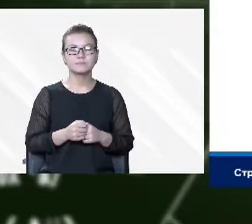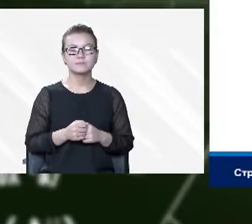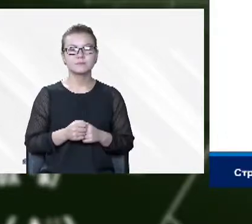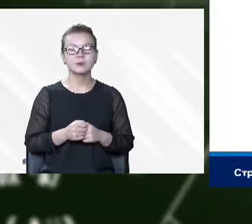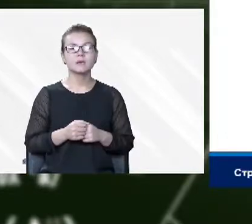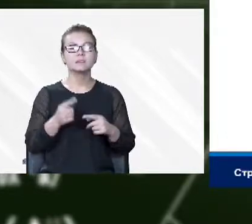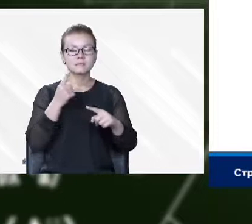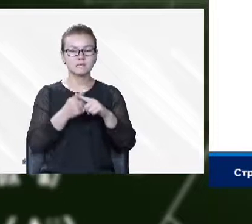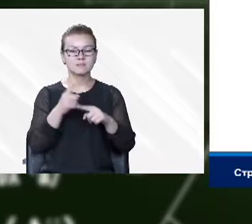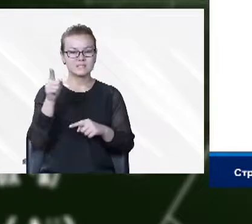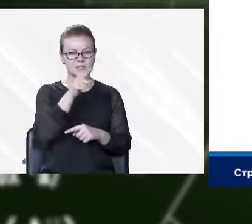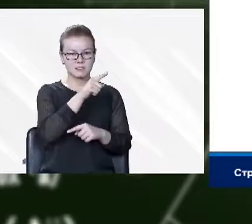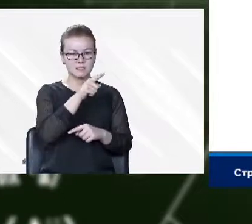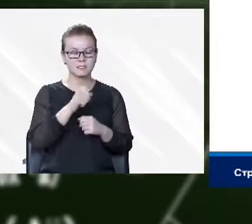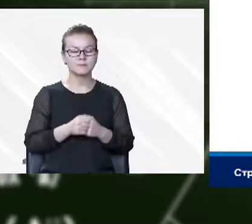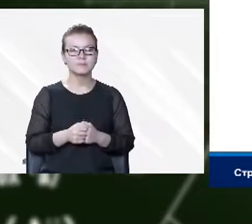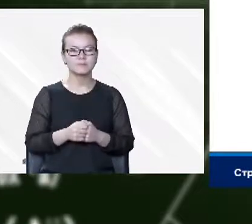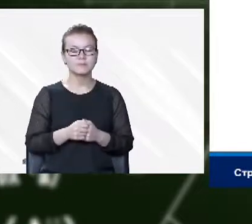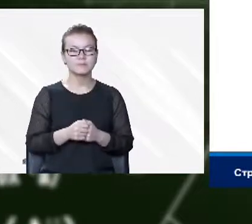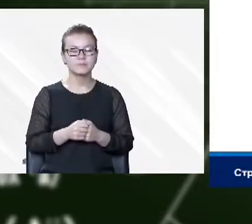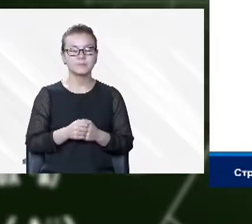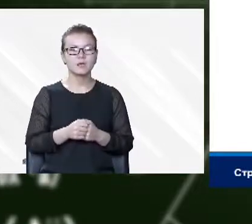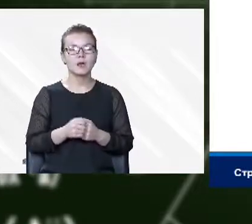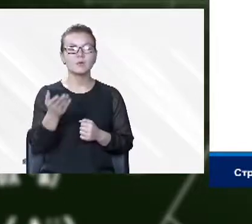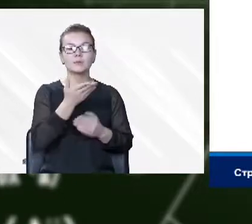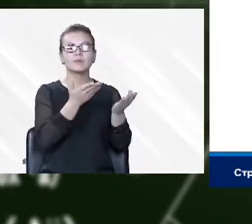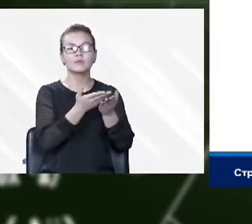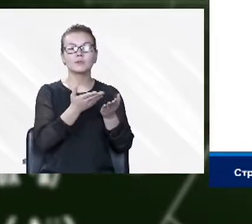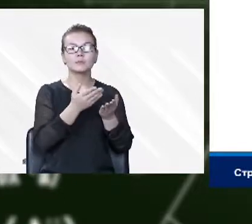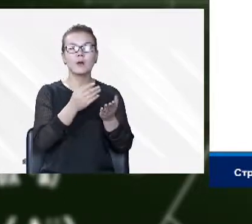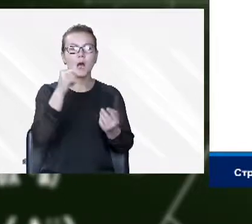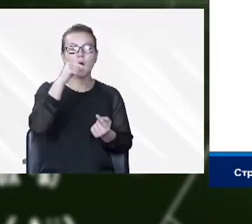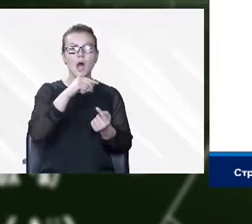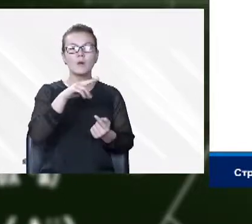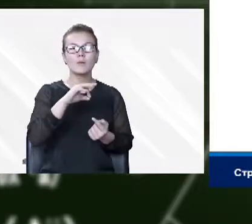Складываем числители дробей. Приводим подобные.